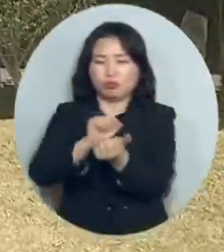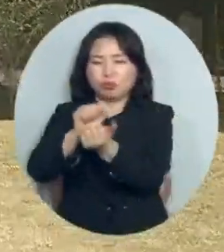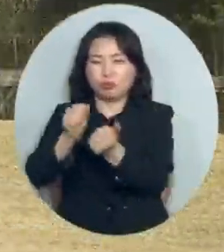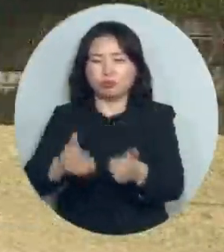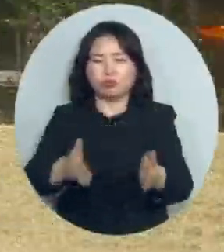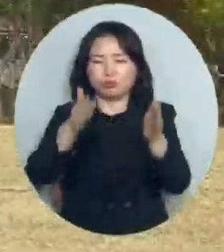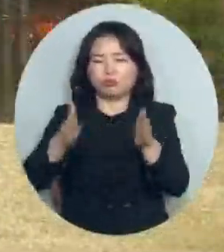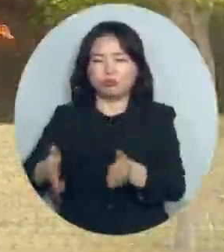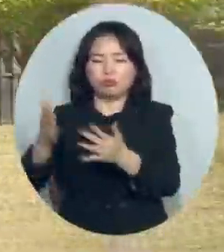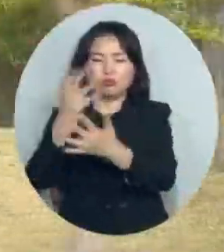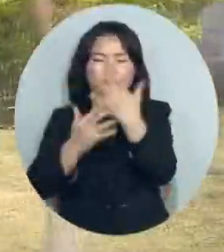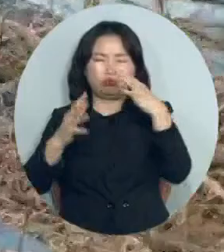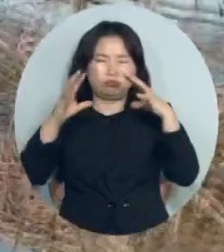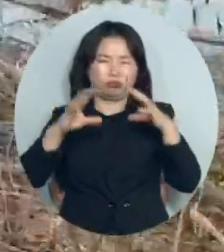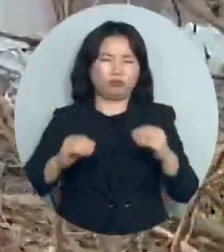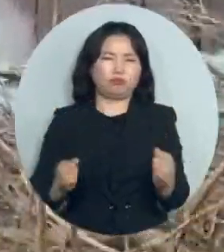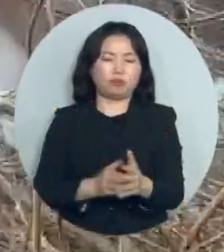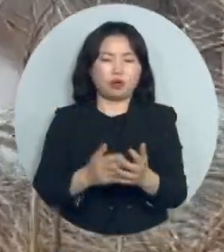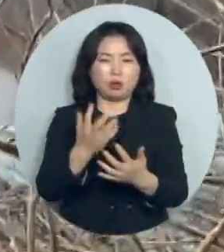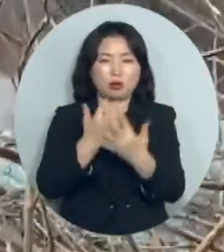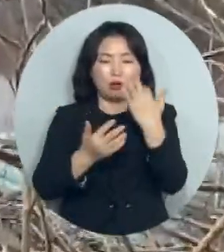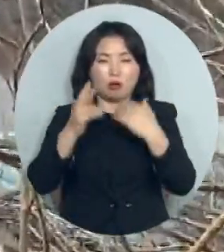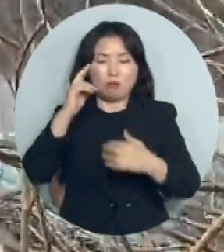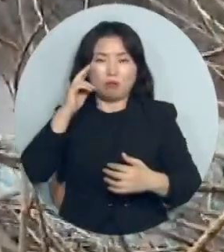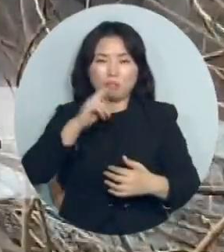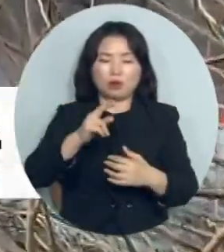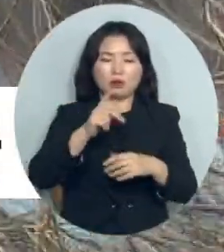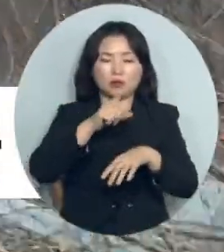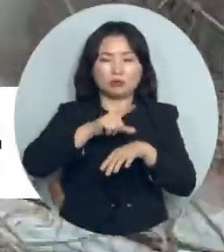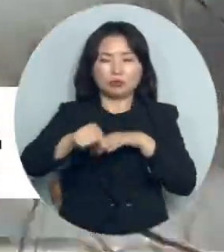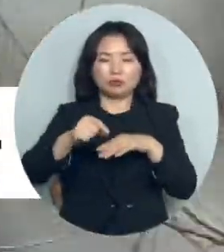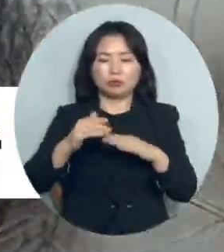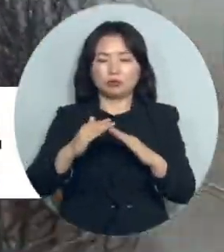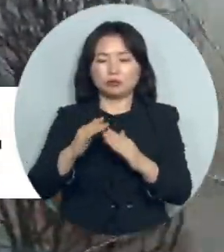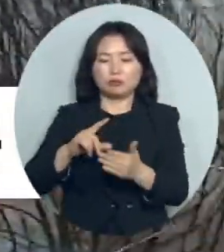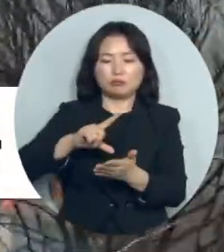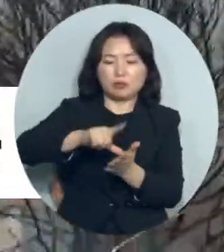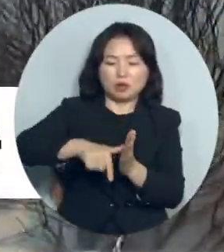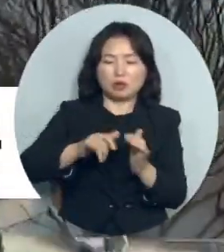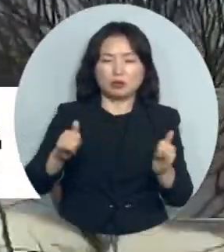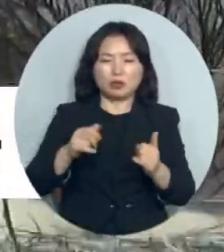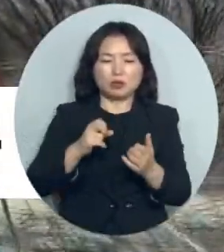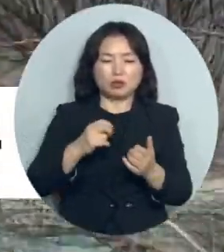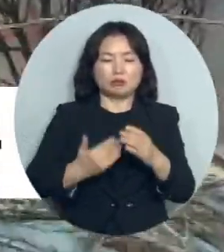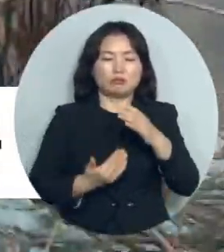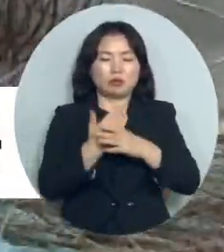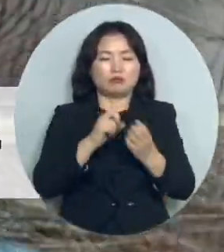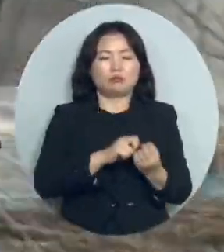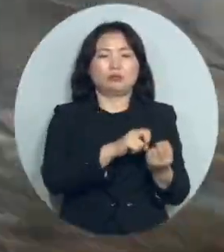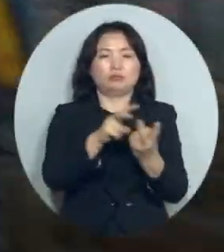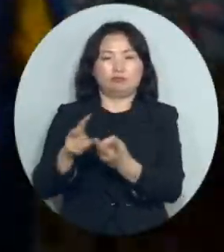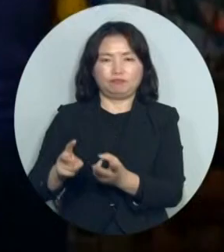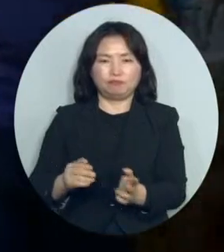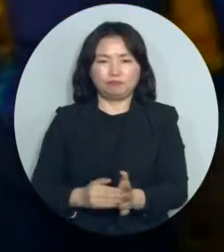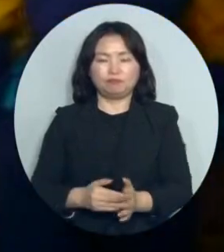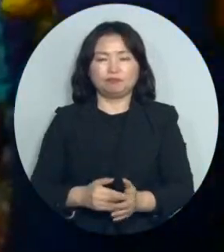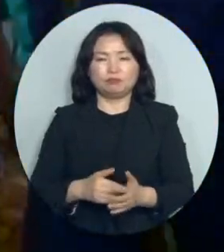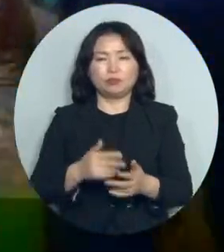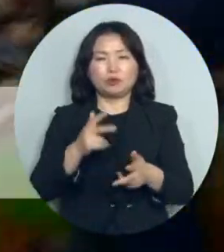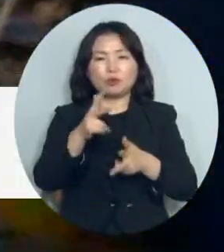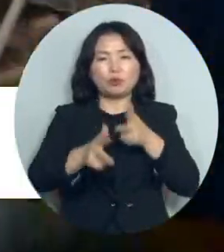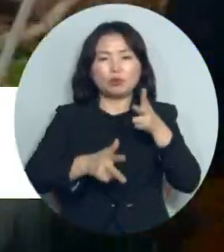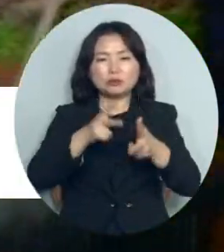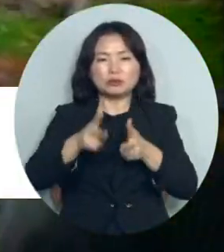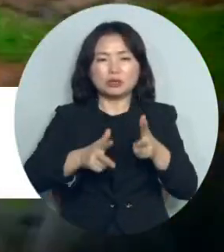동이 완전히 타버렸습니다 연기가 심의의 달성 분은 인근 주민들에게 재난 문자를 보내기도 했습니다 굉장히 라서